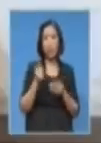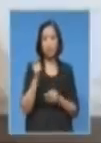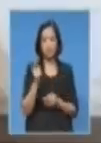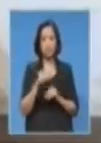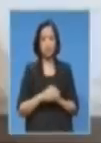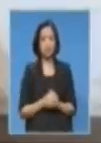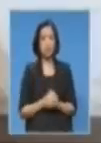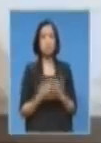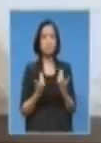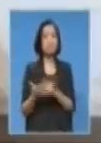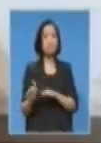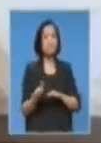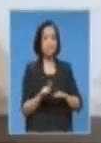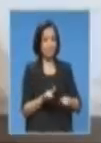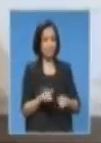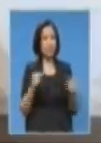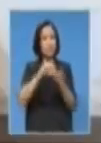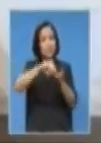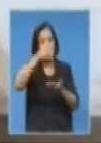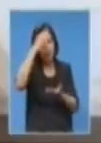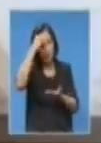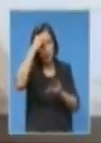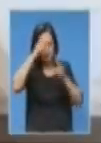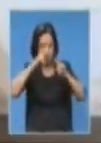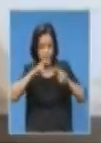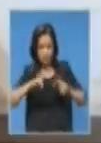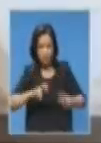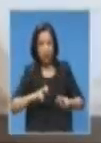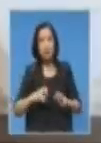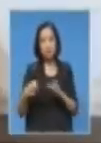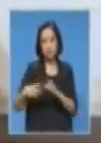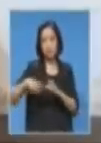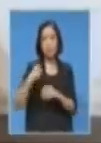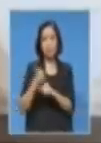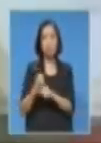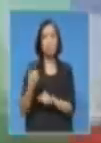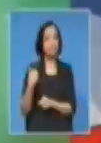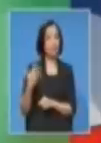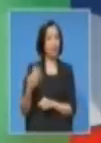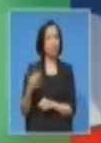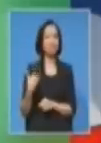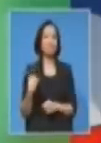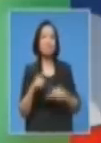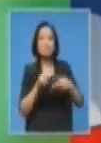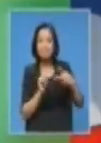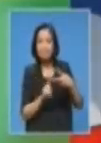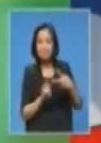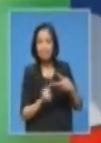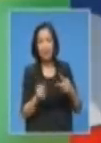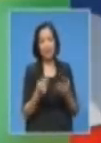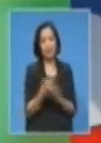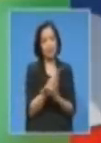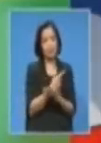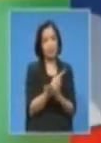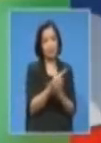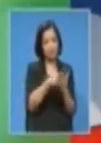ได้เตรียมการในเรื่องของการศึกษาแล้วก็การวางคณะทำงานไว้ขั้นต้นแล้วครับอีกเส้นหนึ่งก็คือเส้นที่เชื่อมจากกาญจน